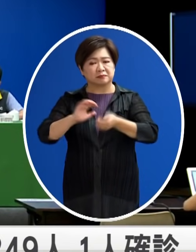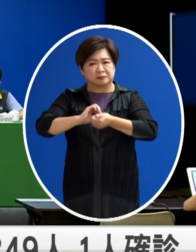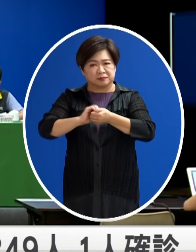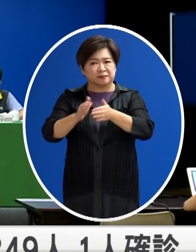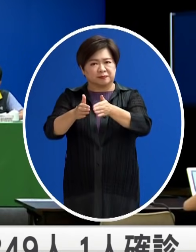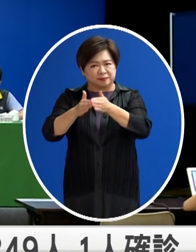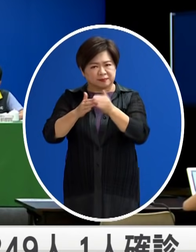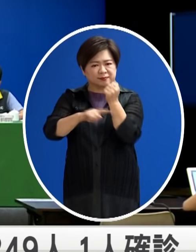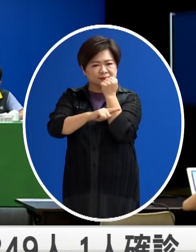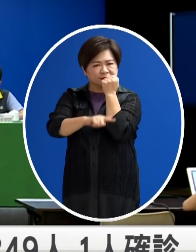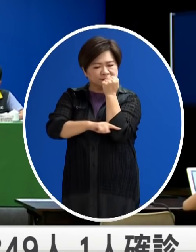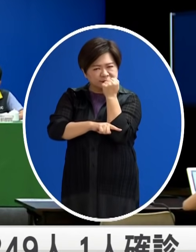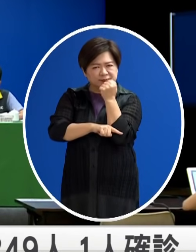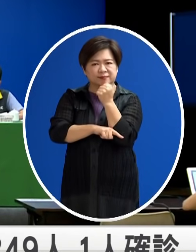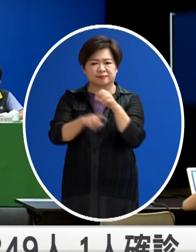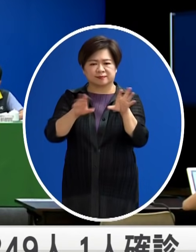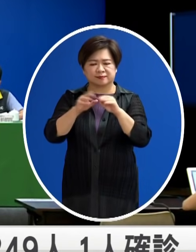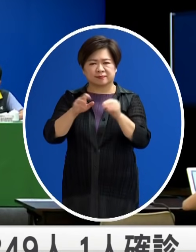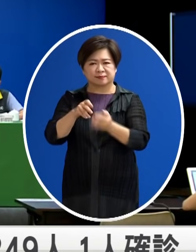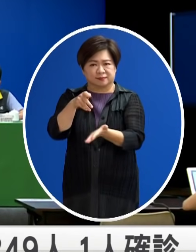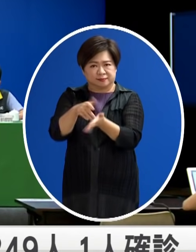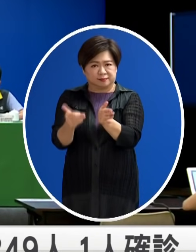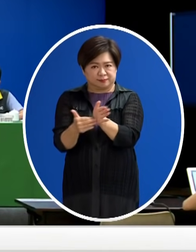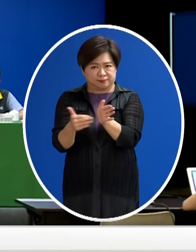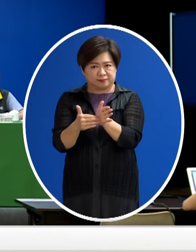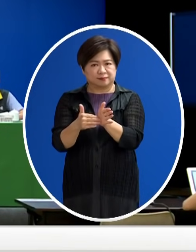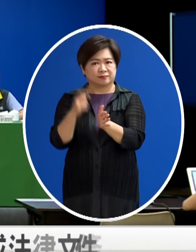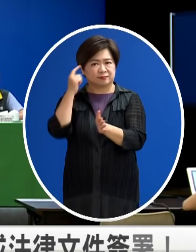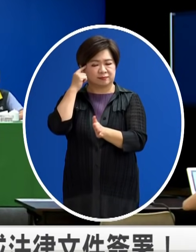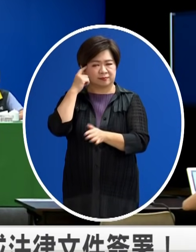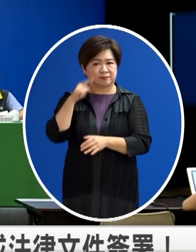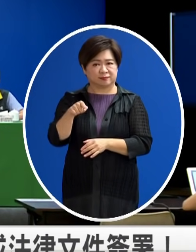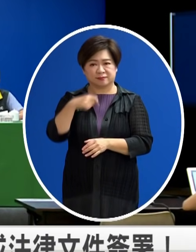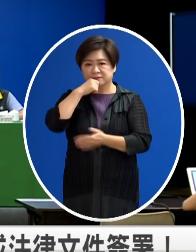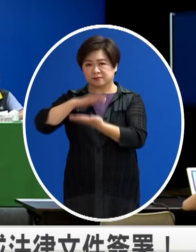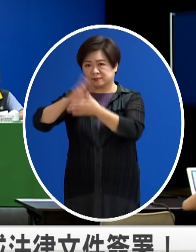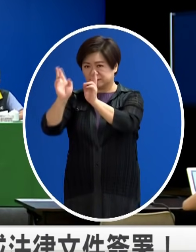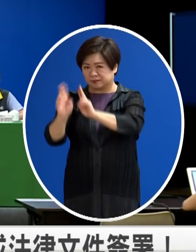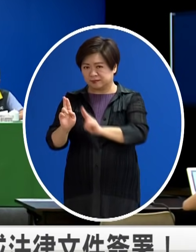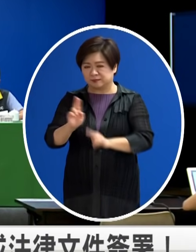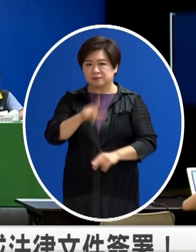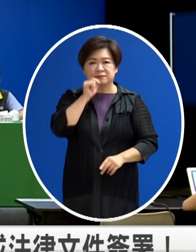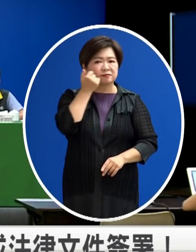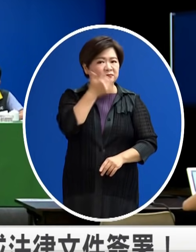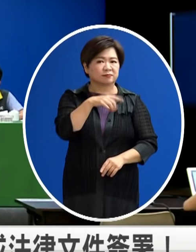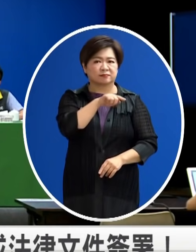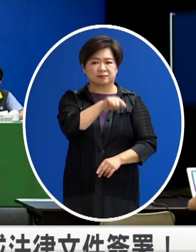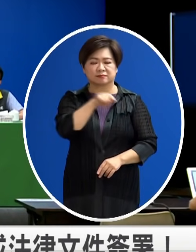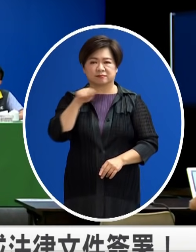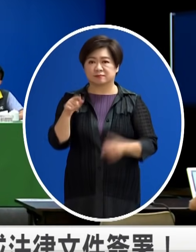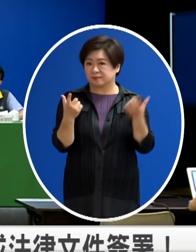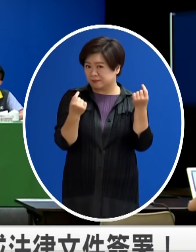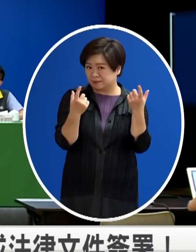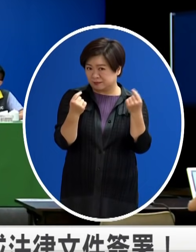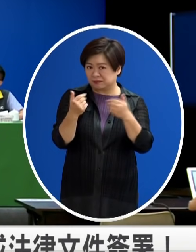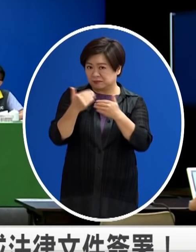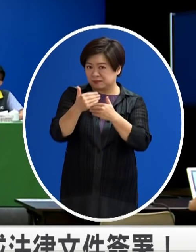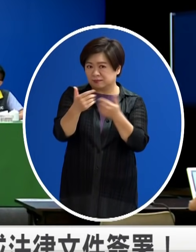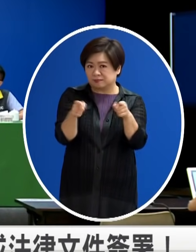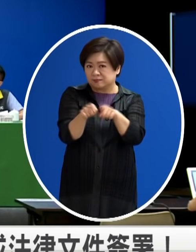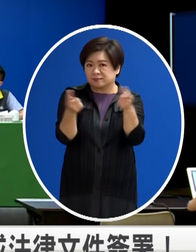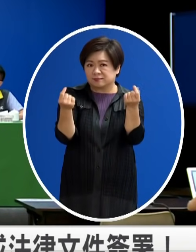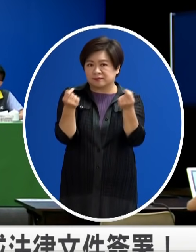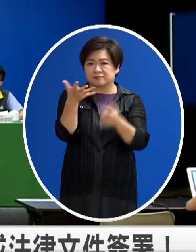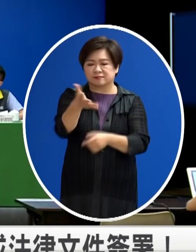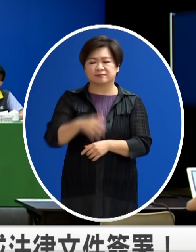的法律文件的签署，那是不是意味着他们跟台积电、鸿海的进度目前是一样的，指挥中心的掌握？那第二题想